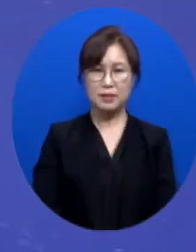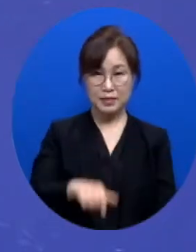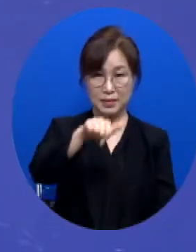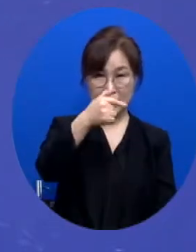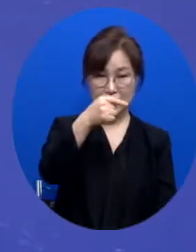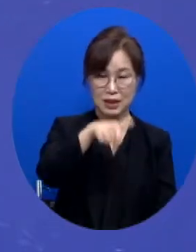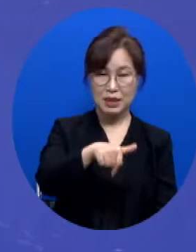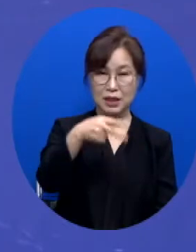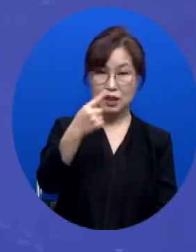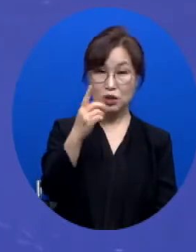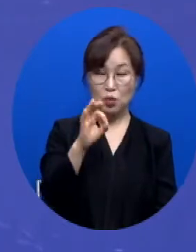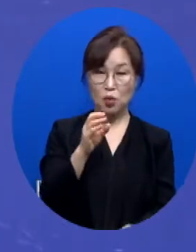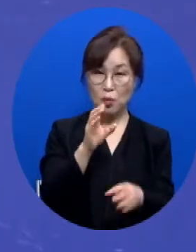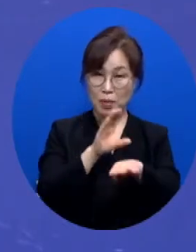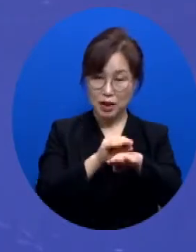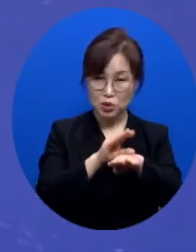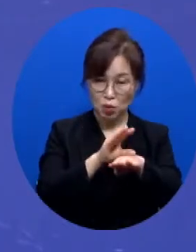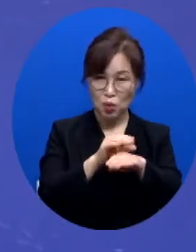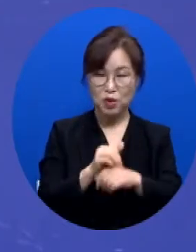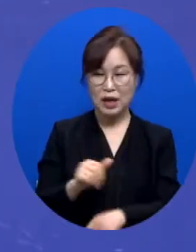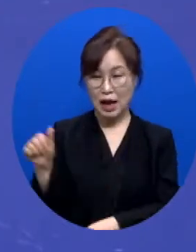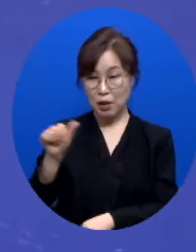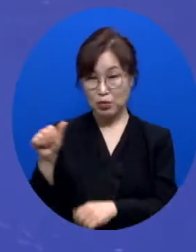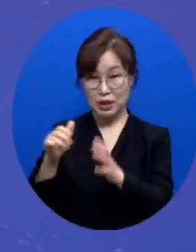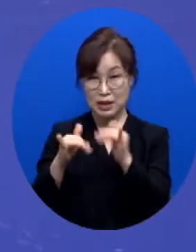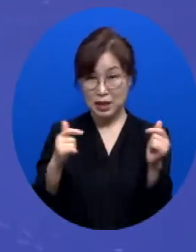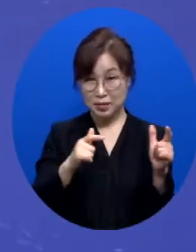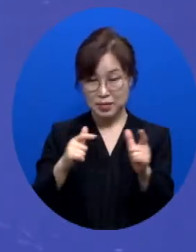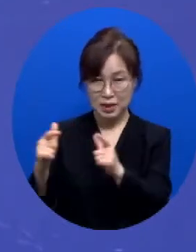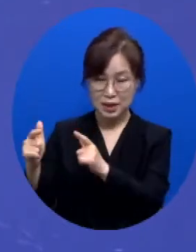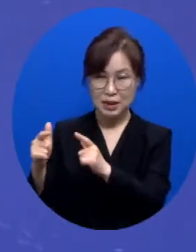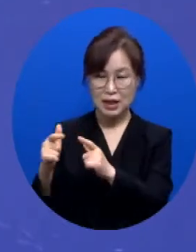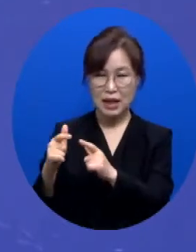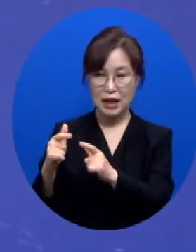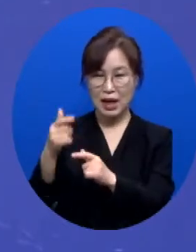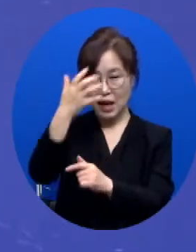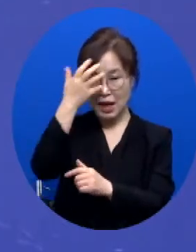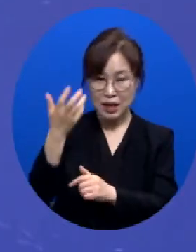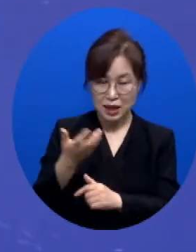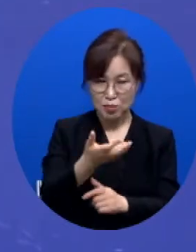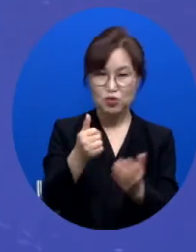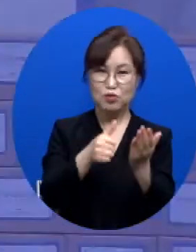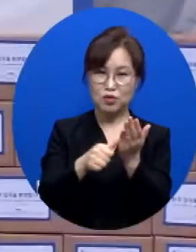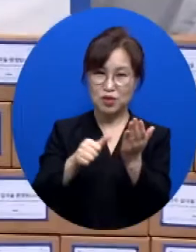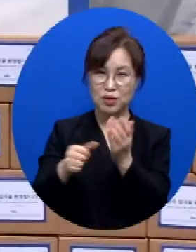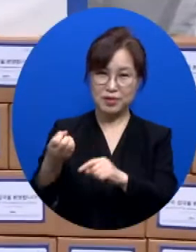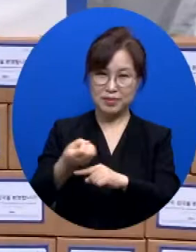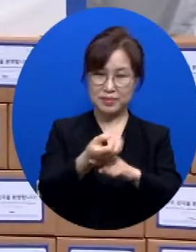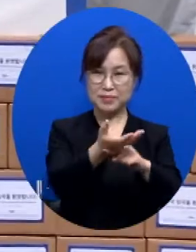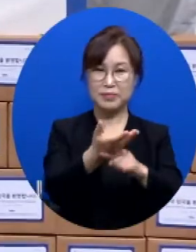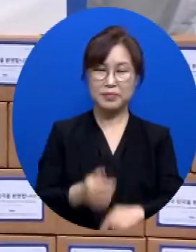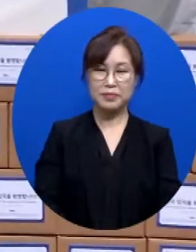극동방송이 국내에 입국한 아프가니스탄 특별 기여자들에게 기부 물품을 전달했습니다.